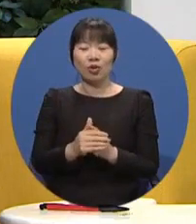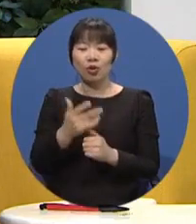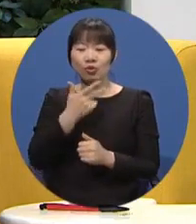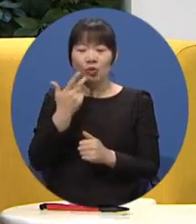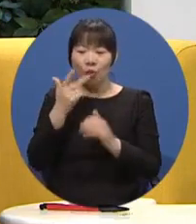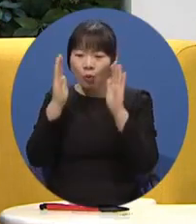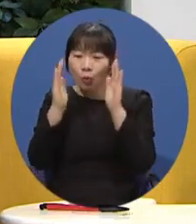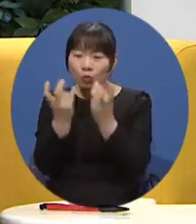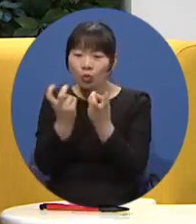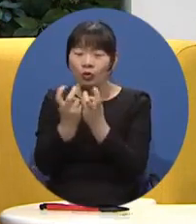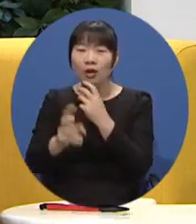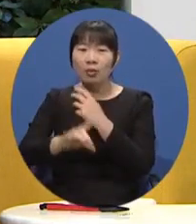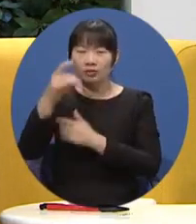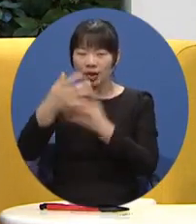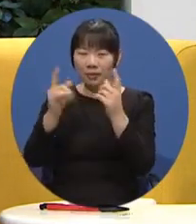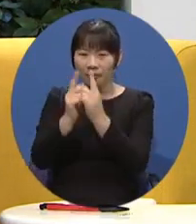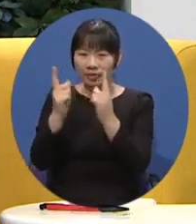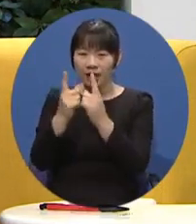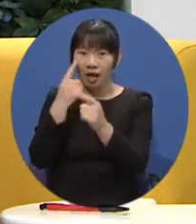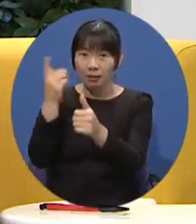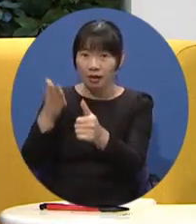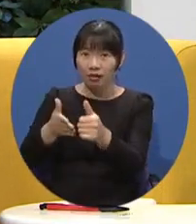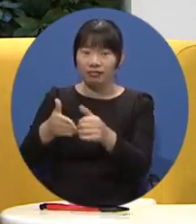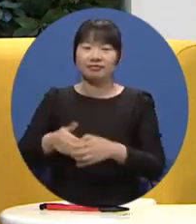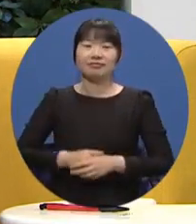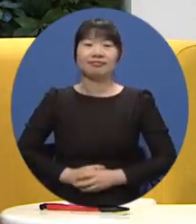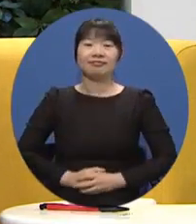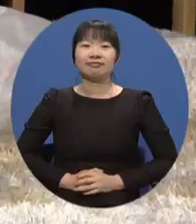영어를 공부했는지 먼저 화면으로 만나보시죠.